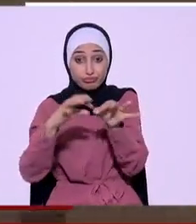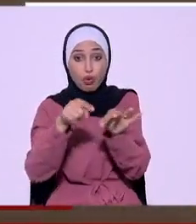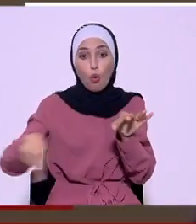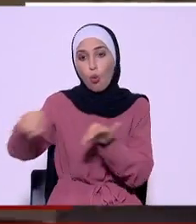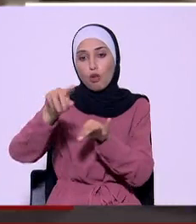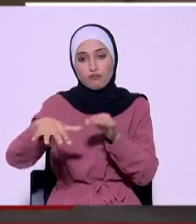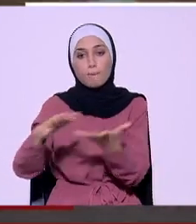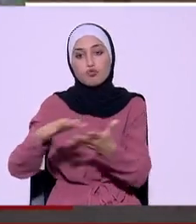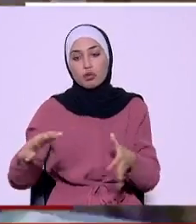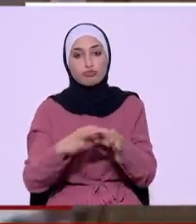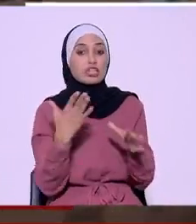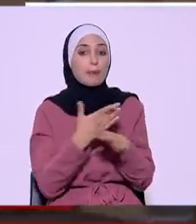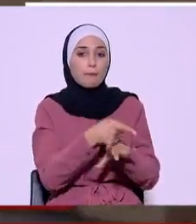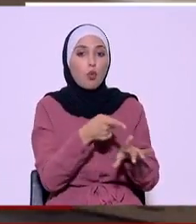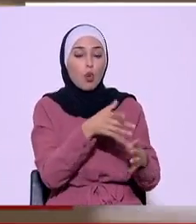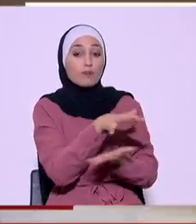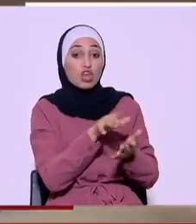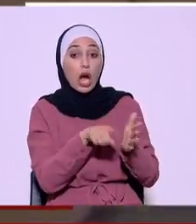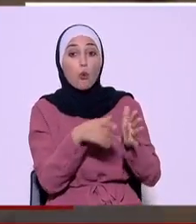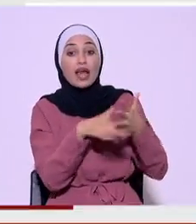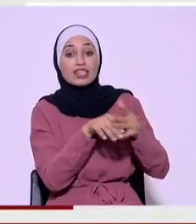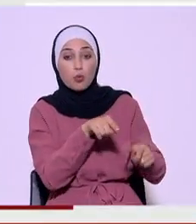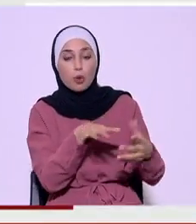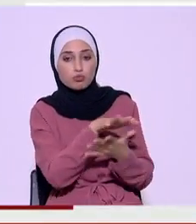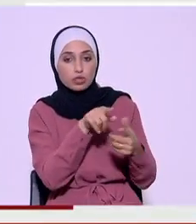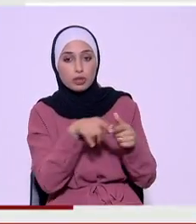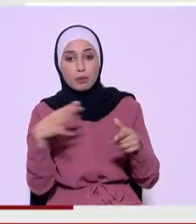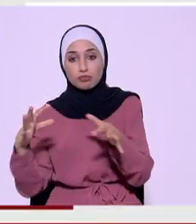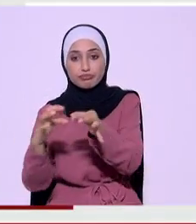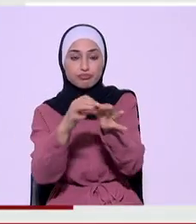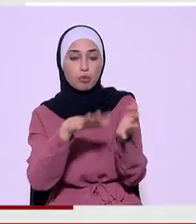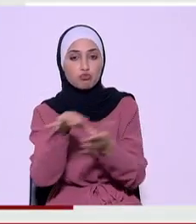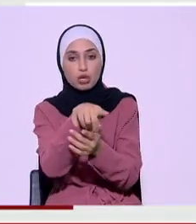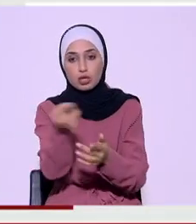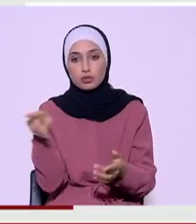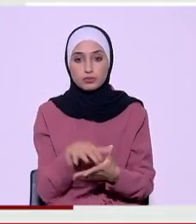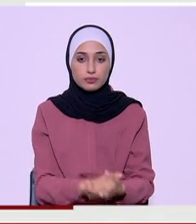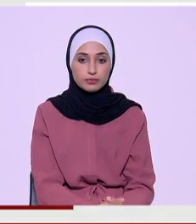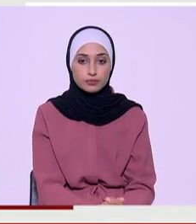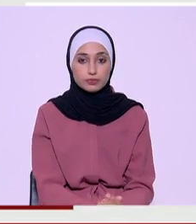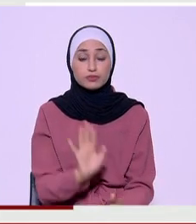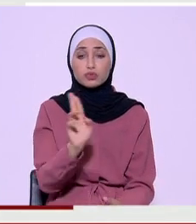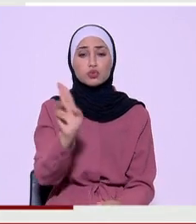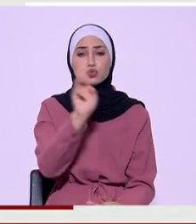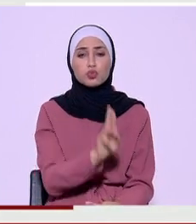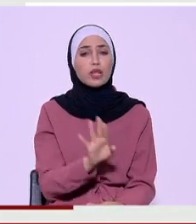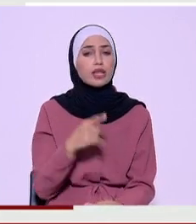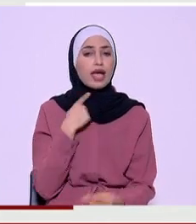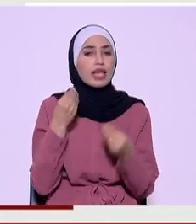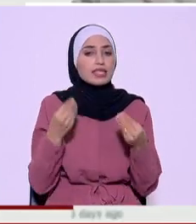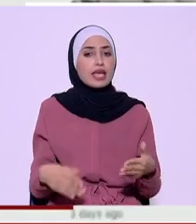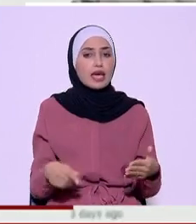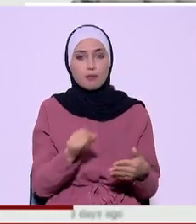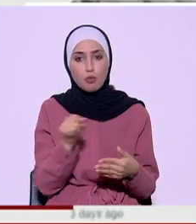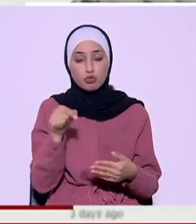العالم في حاجات غير مشروعه بيقوموا بيها، ويكون ده رد فعل ليهم. نعم، ماذا عن الخسائر المترتبه على